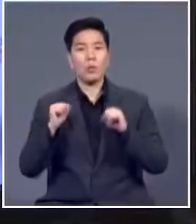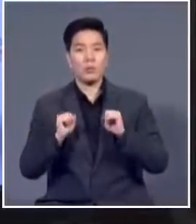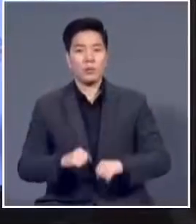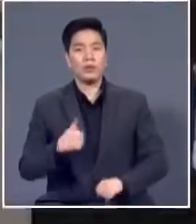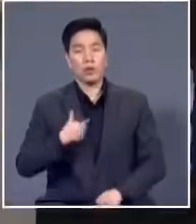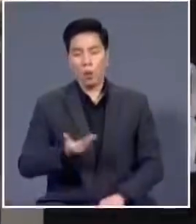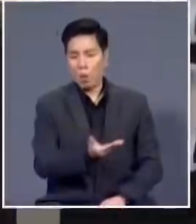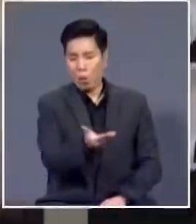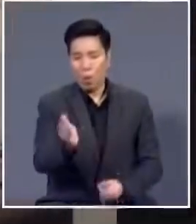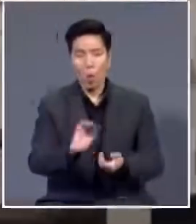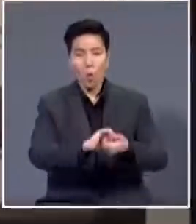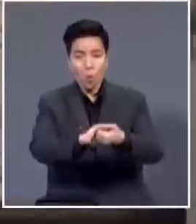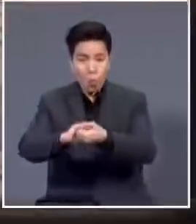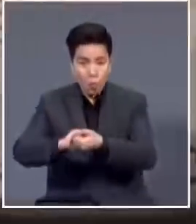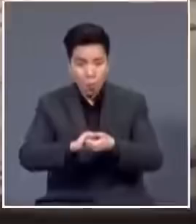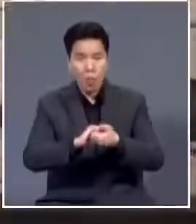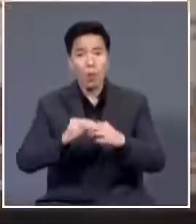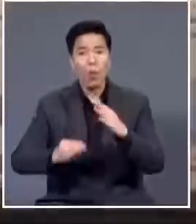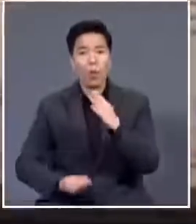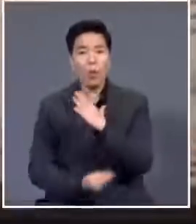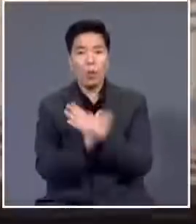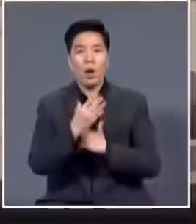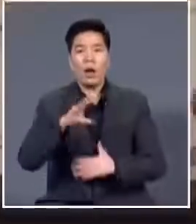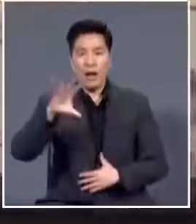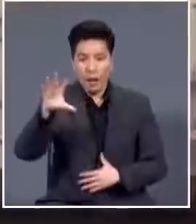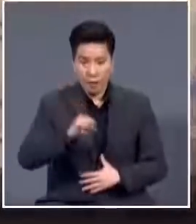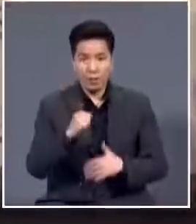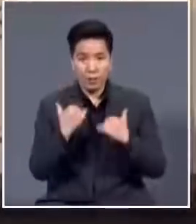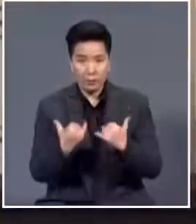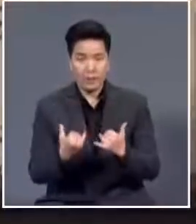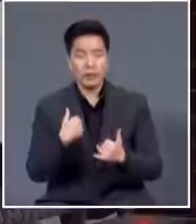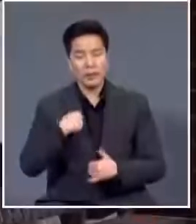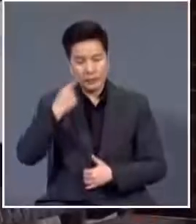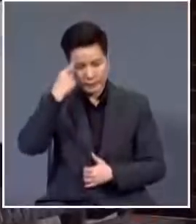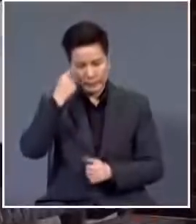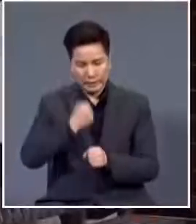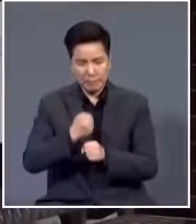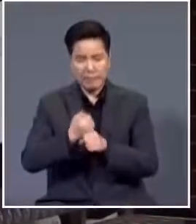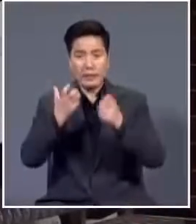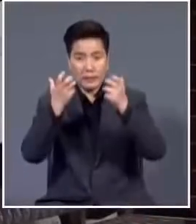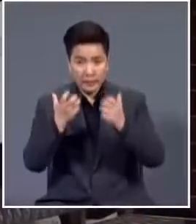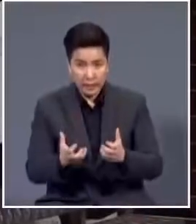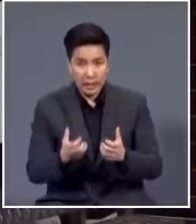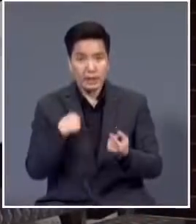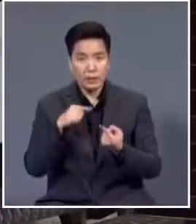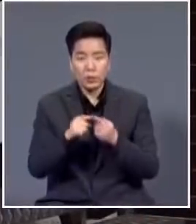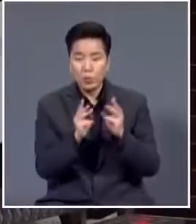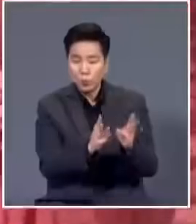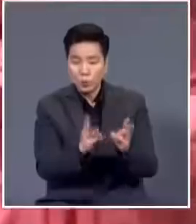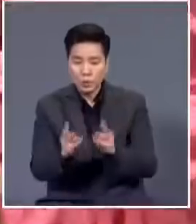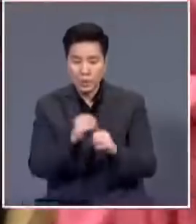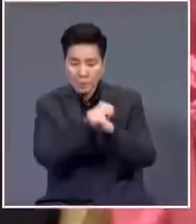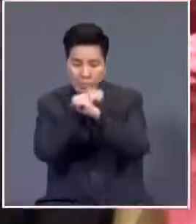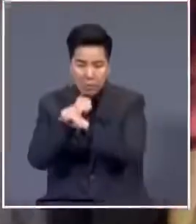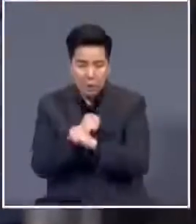กคนได้ร่วมมือกันช่วยกันฉกฉวยโอกาสเหล่านี้ไว้ระยะสั้นพวกเราคงต้องทำงานอย่างหนักนะครับต้องมีมาตรการในการป้องกัน